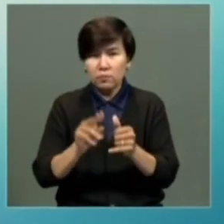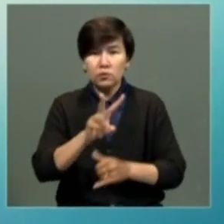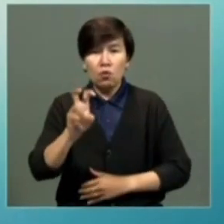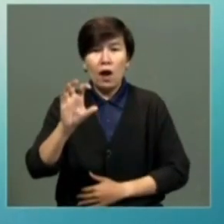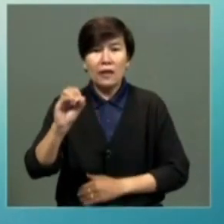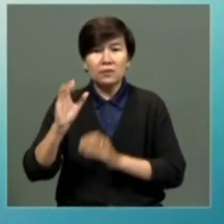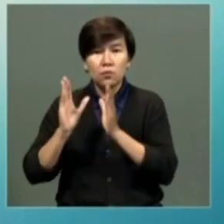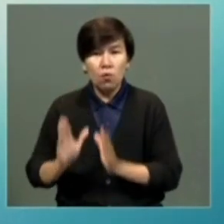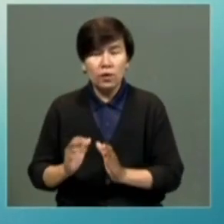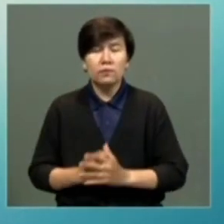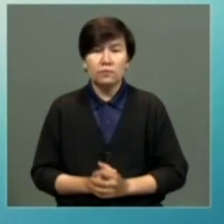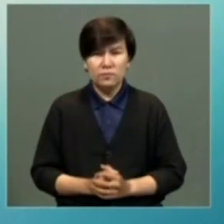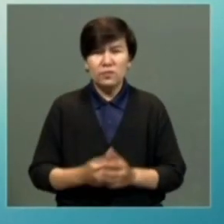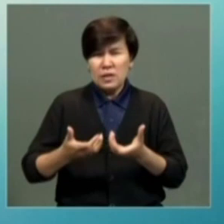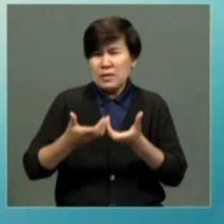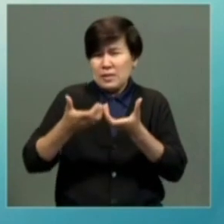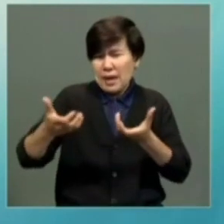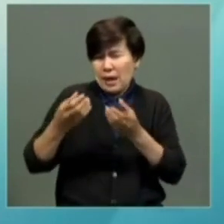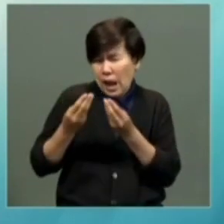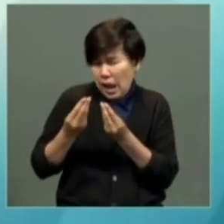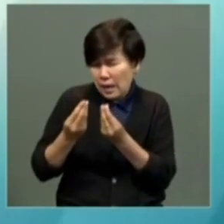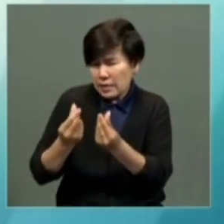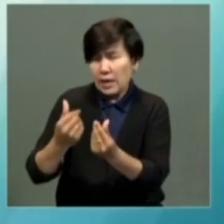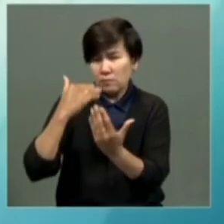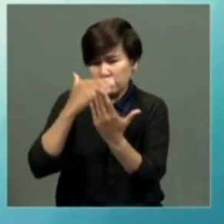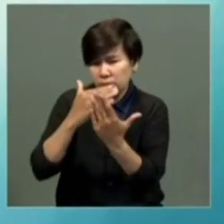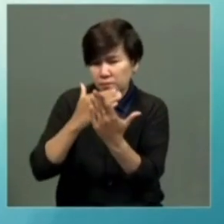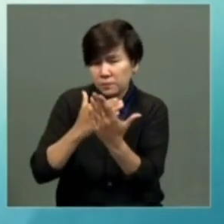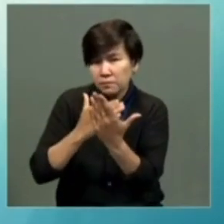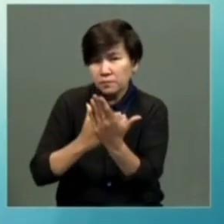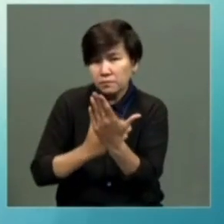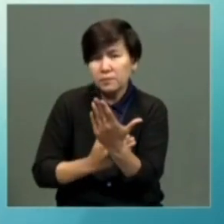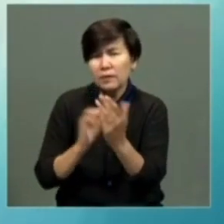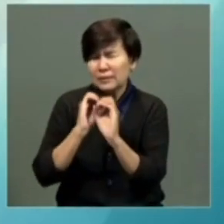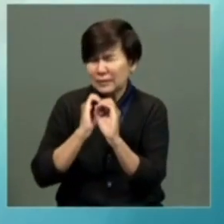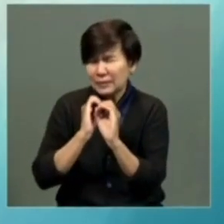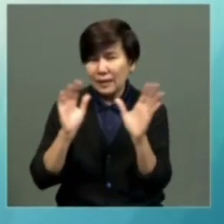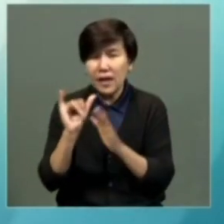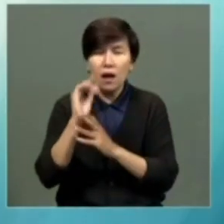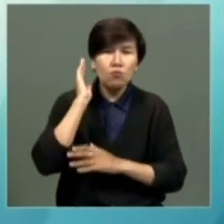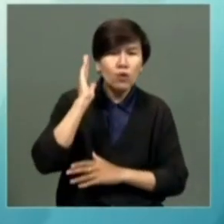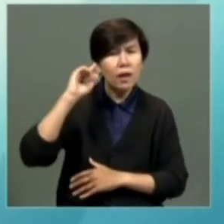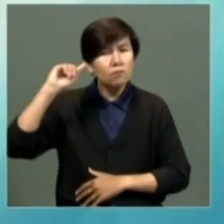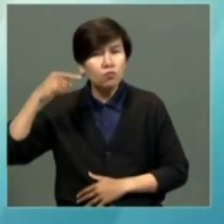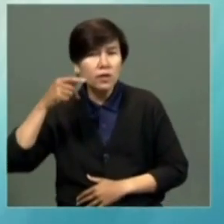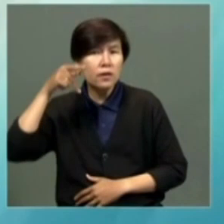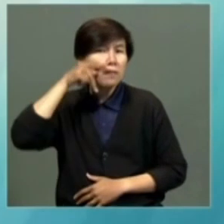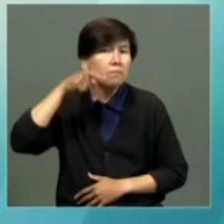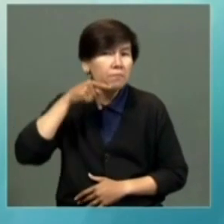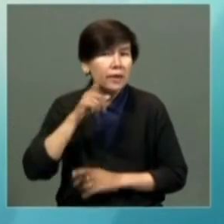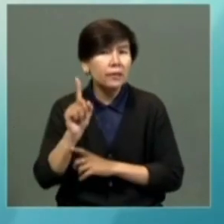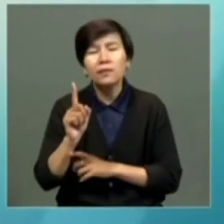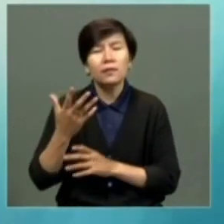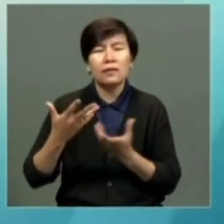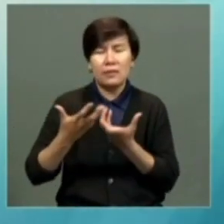ไม่มีเวลาในการที่จะแยกแยะเขาเรียกอะไรความถูกต้องแล้วก็ยืนยันว่าเพศอะไรเป็นอย่างไรยังไงแต่เบื้องต้นเนี่